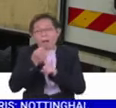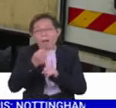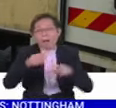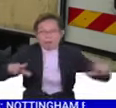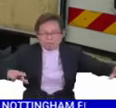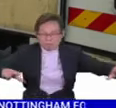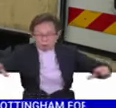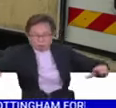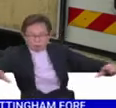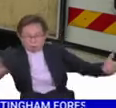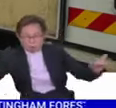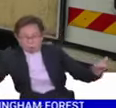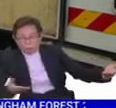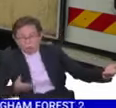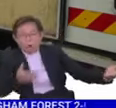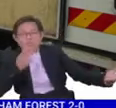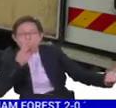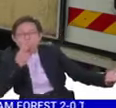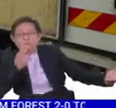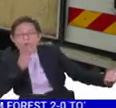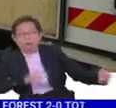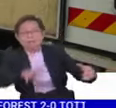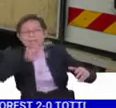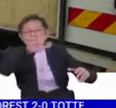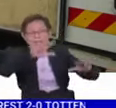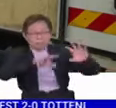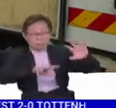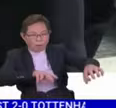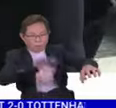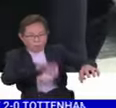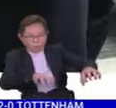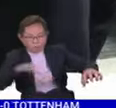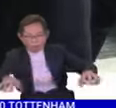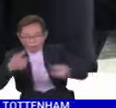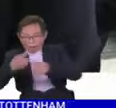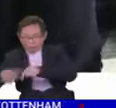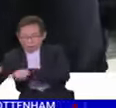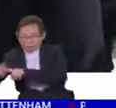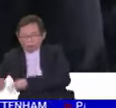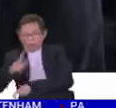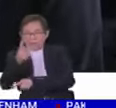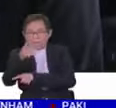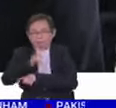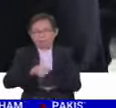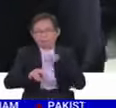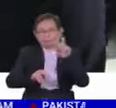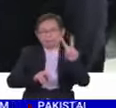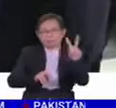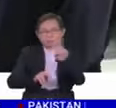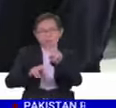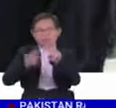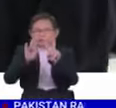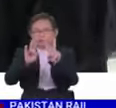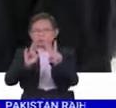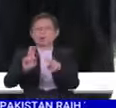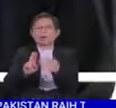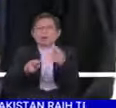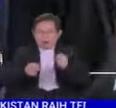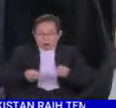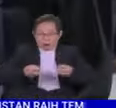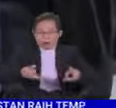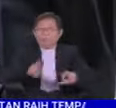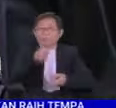terhadap lori yang membawa muatan berkenaan di 3 lokasi berasingan termasuk di kilometer 227 Lebuh Raya Utara